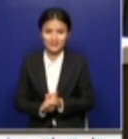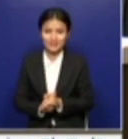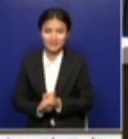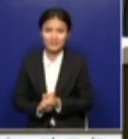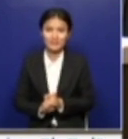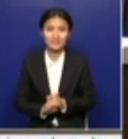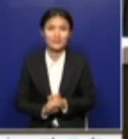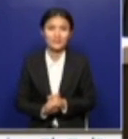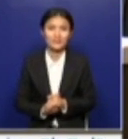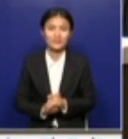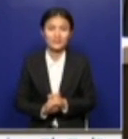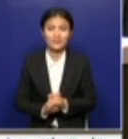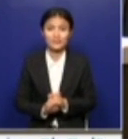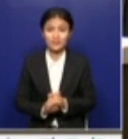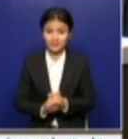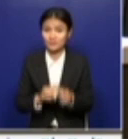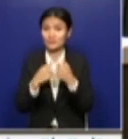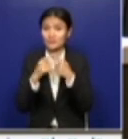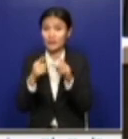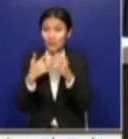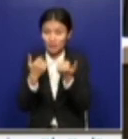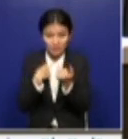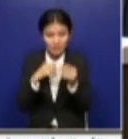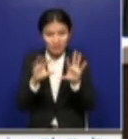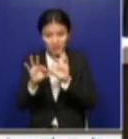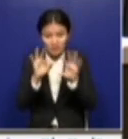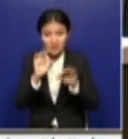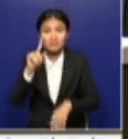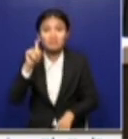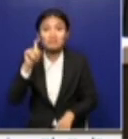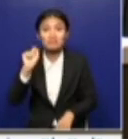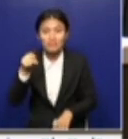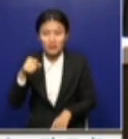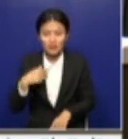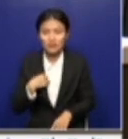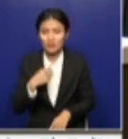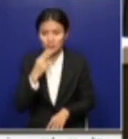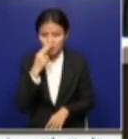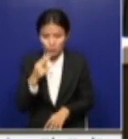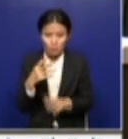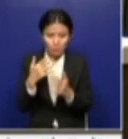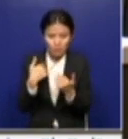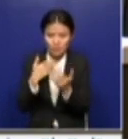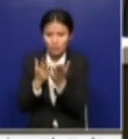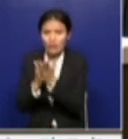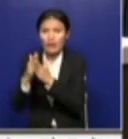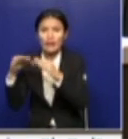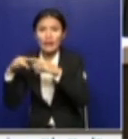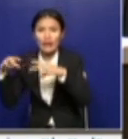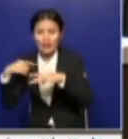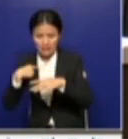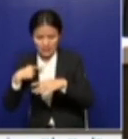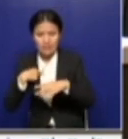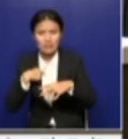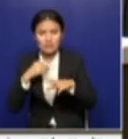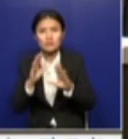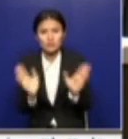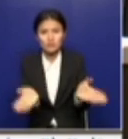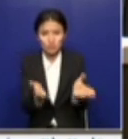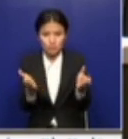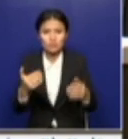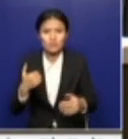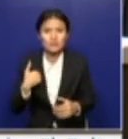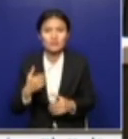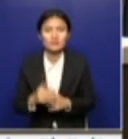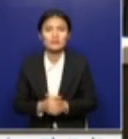แต่เลือกไม่ได้เราก็ยินดีครับ 2ใน 3ผมคิดว่าฝ่ายค้านเราเองก็สนับสนุนจะเป็นเสียงให้ 500